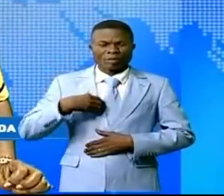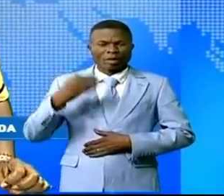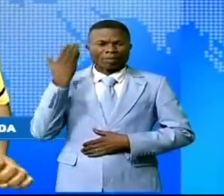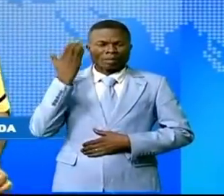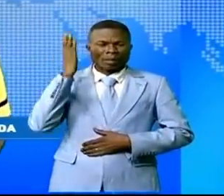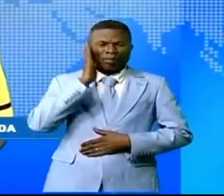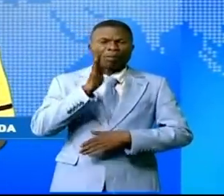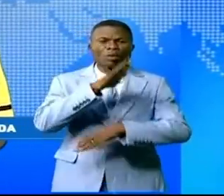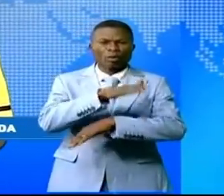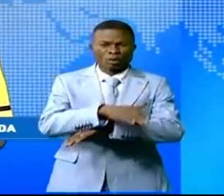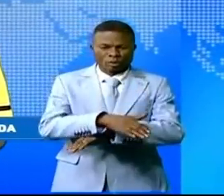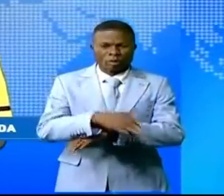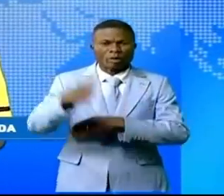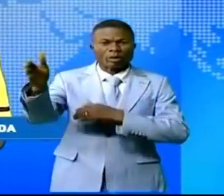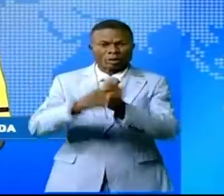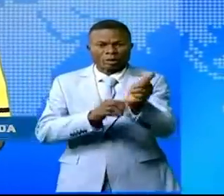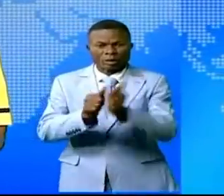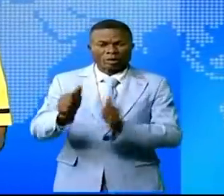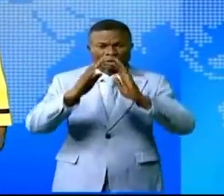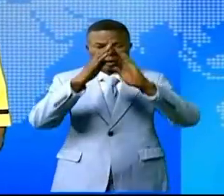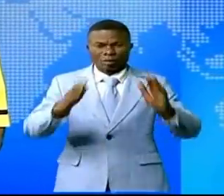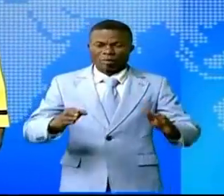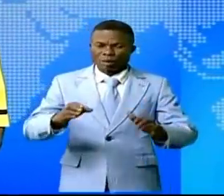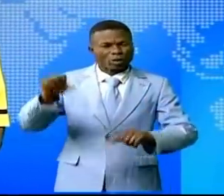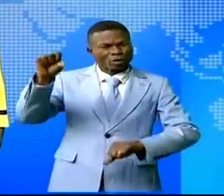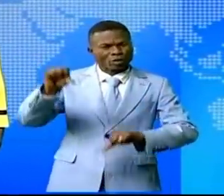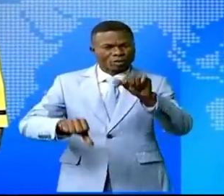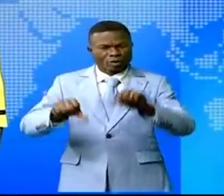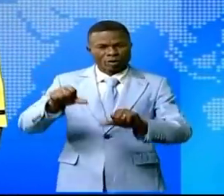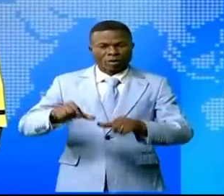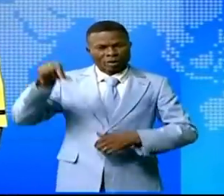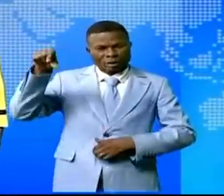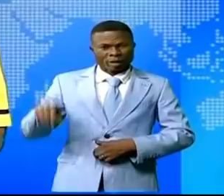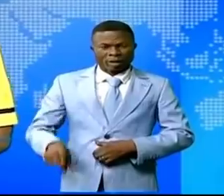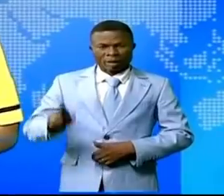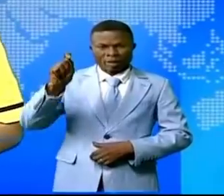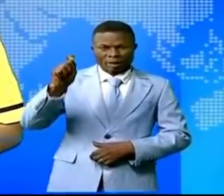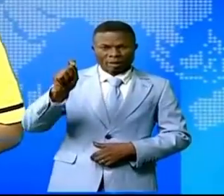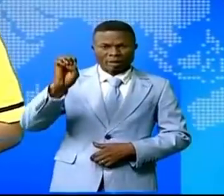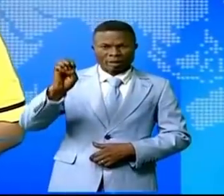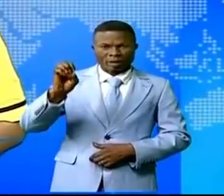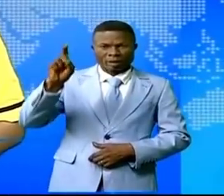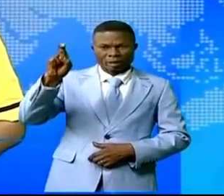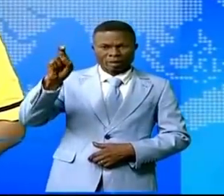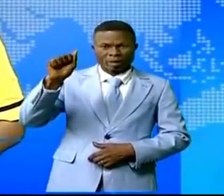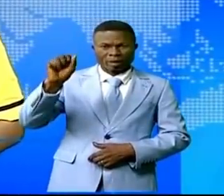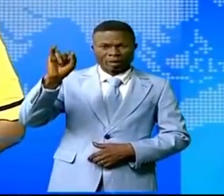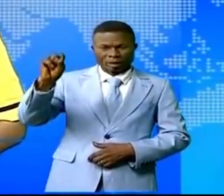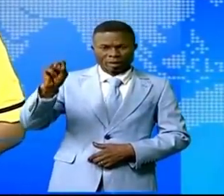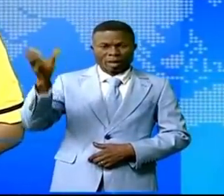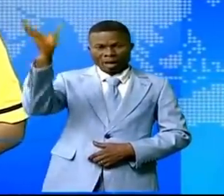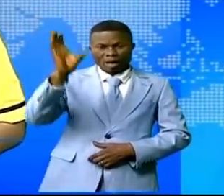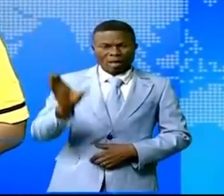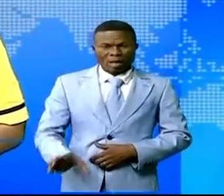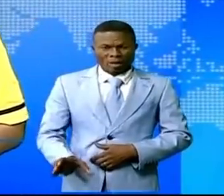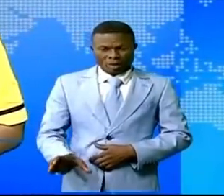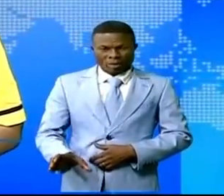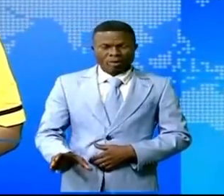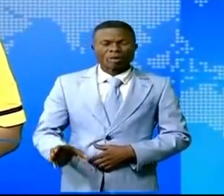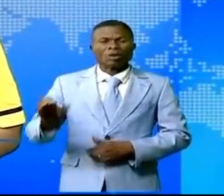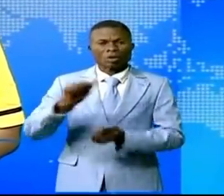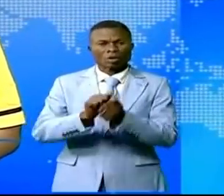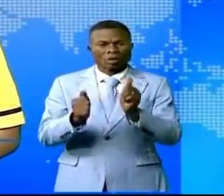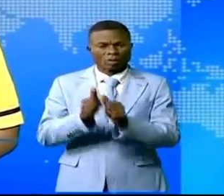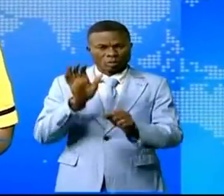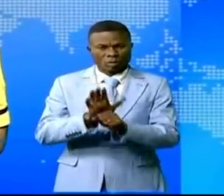bonsoir. Démolition de construction anarchique. Le quartier Texas à Matadi dans le Congo central subit une cure de jouvence pour